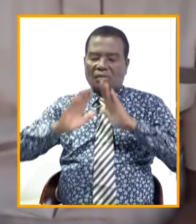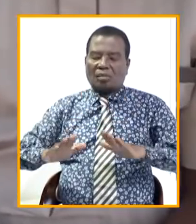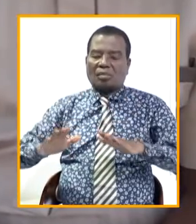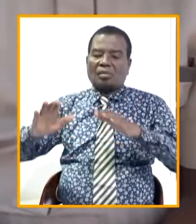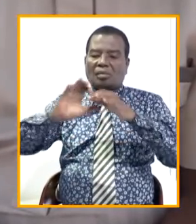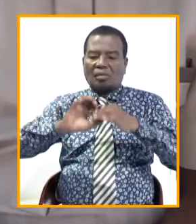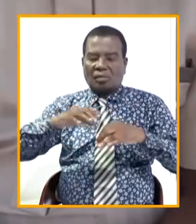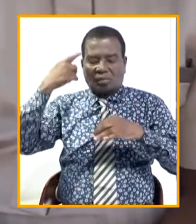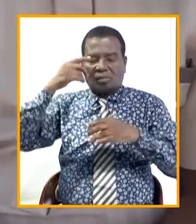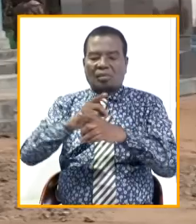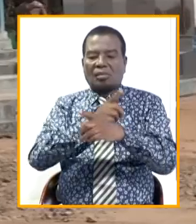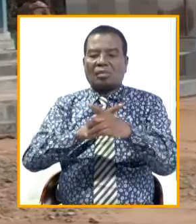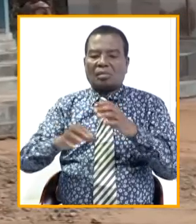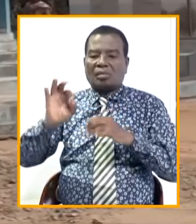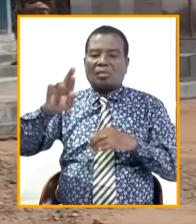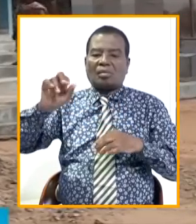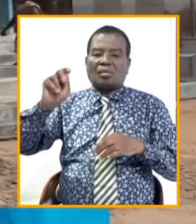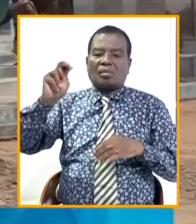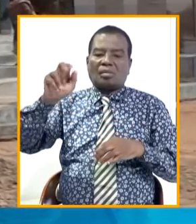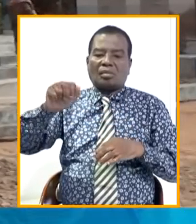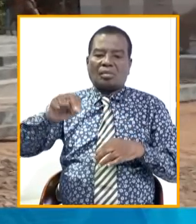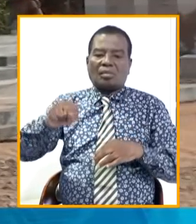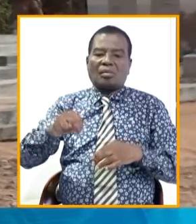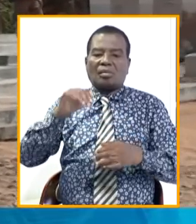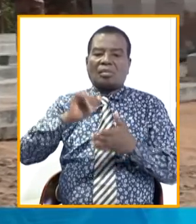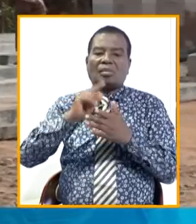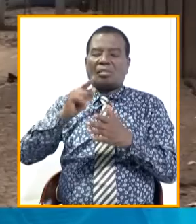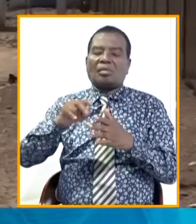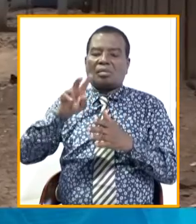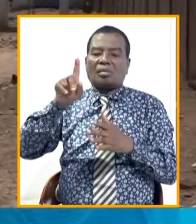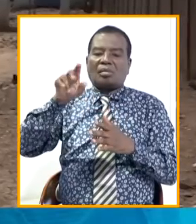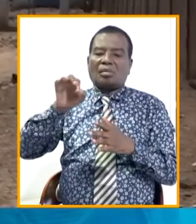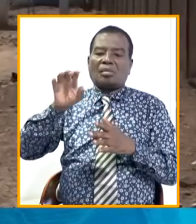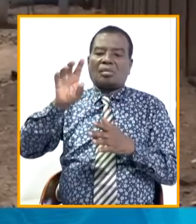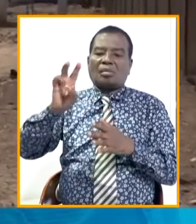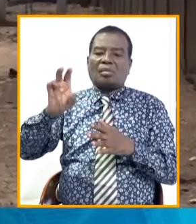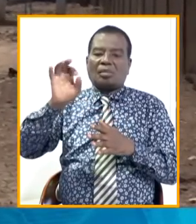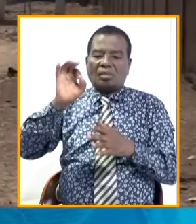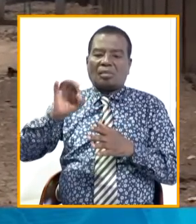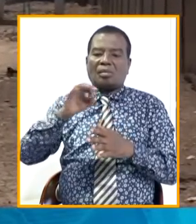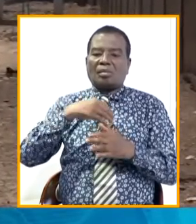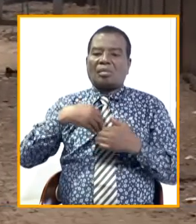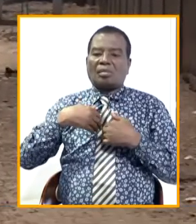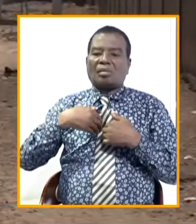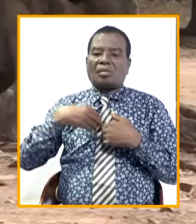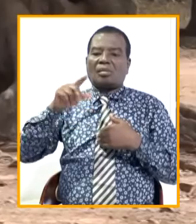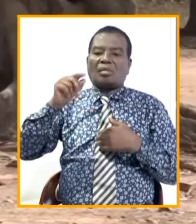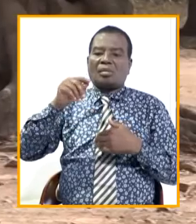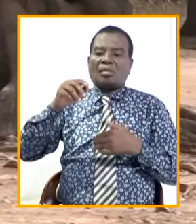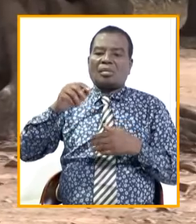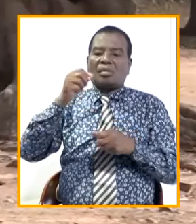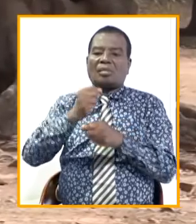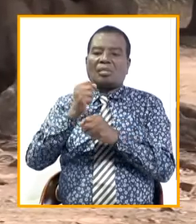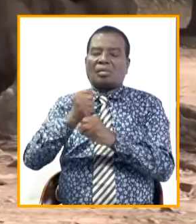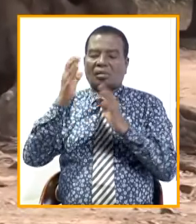la cohésion pour le développement de Fronan. Fonctionnaire depuis 1979, le centre de santé urbain de Fronan compte à ses jours 20 agents et